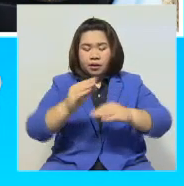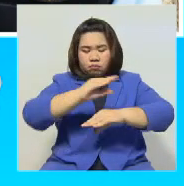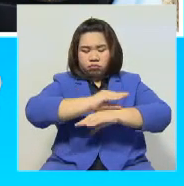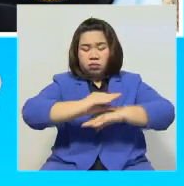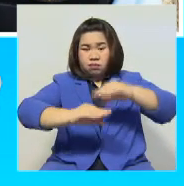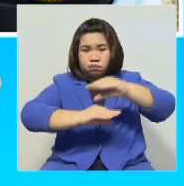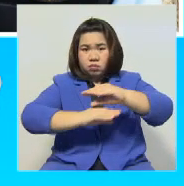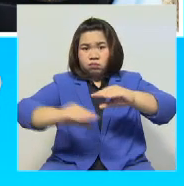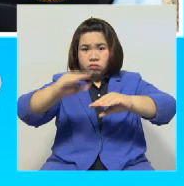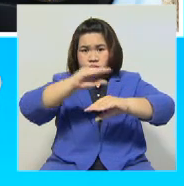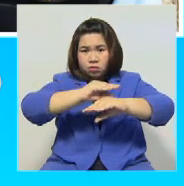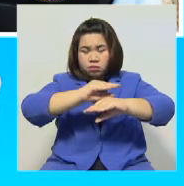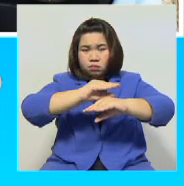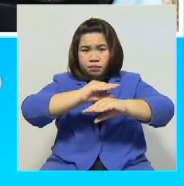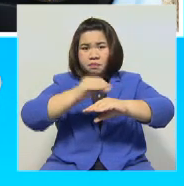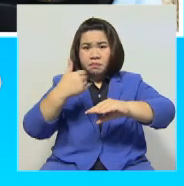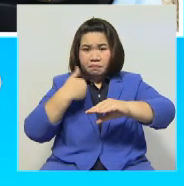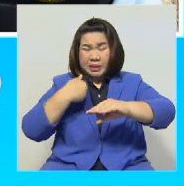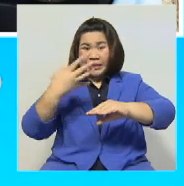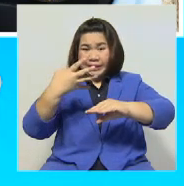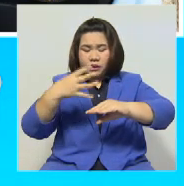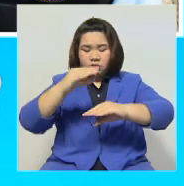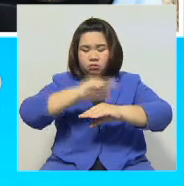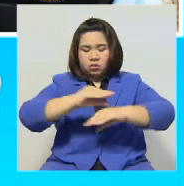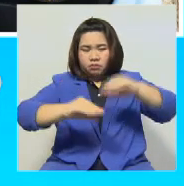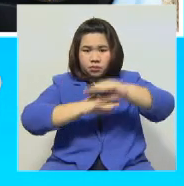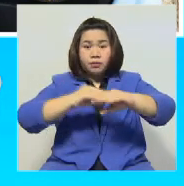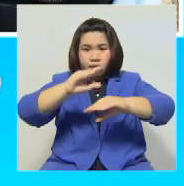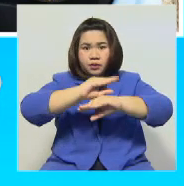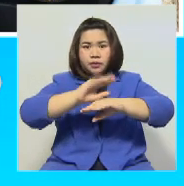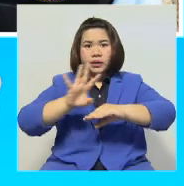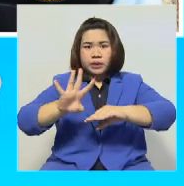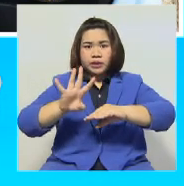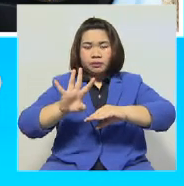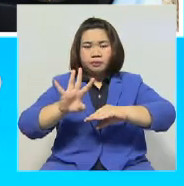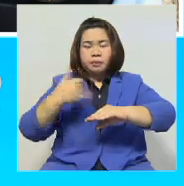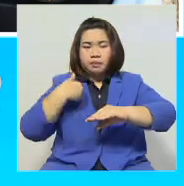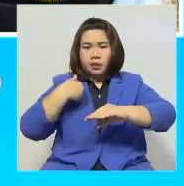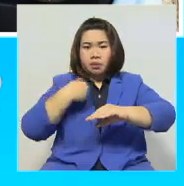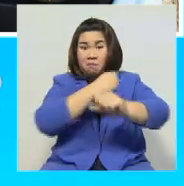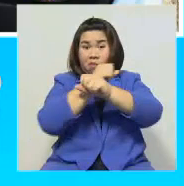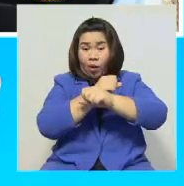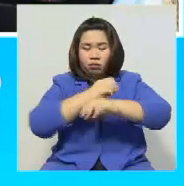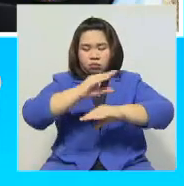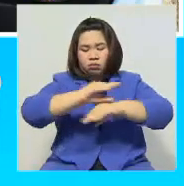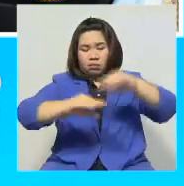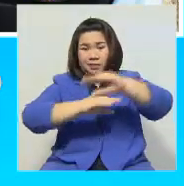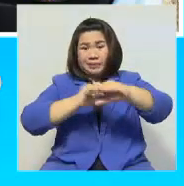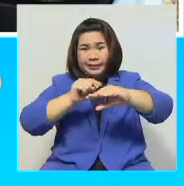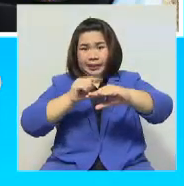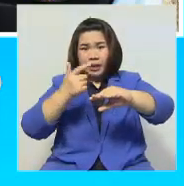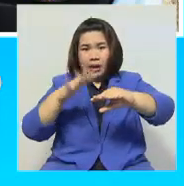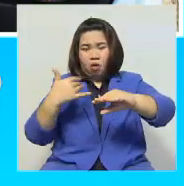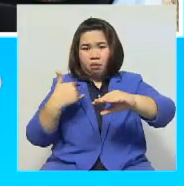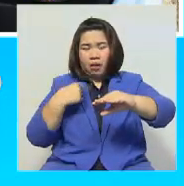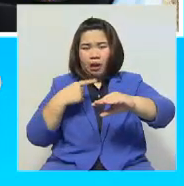ไว้หนาถึง4ชั้นนะ ฮะ คำหนาสี่กระสอบเนี่ยได้น้ำไปแท